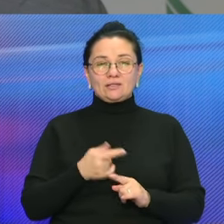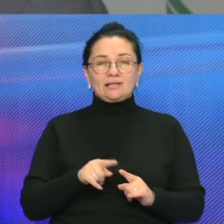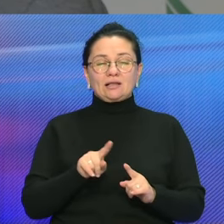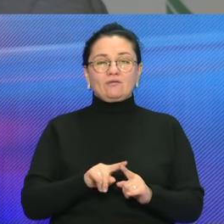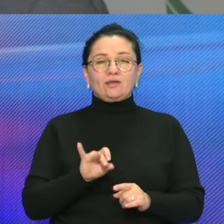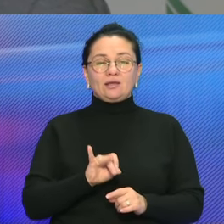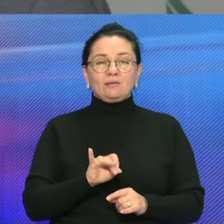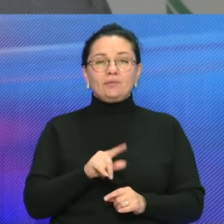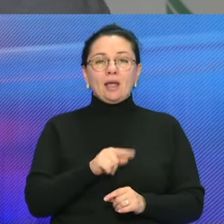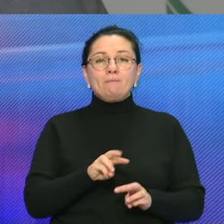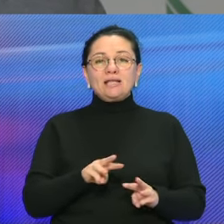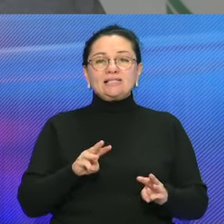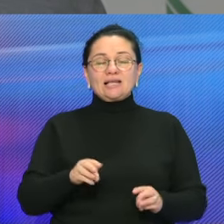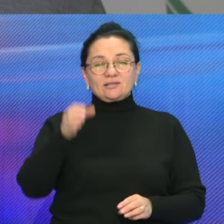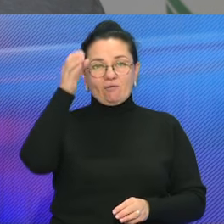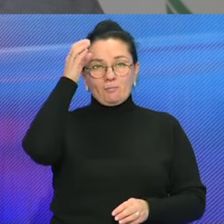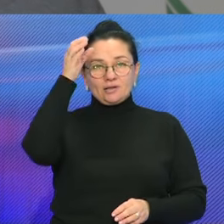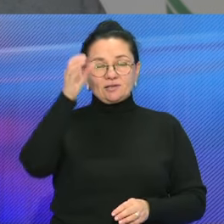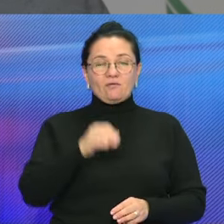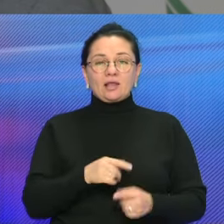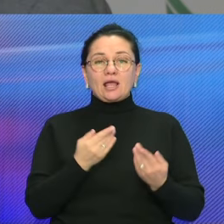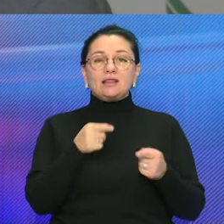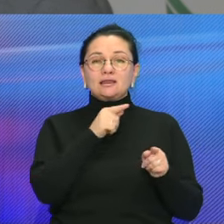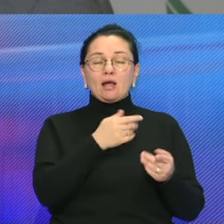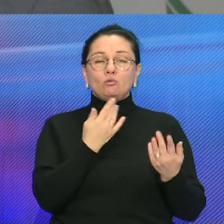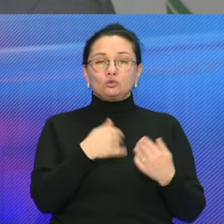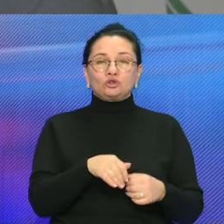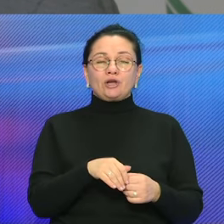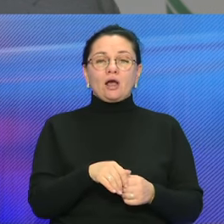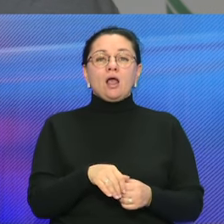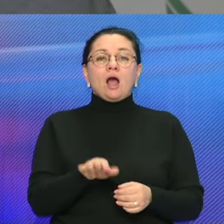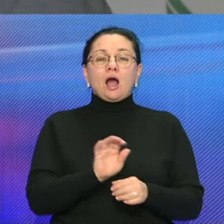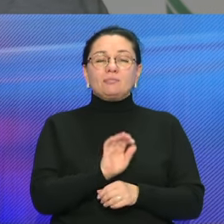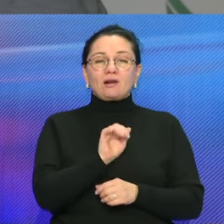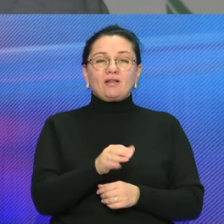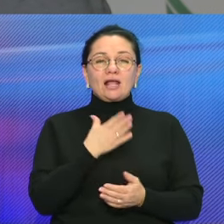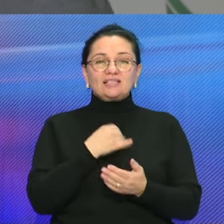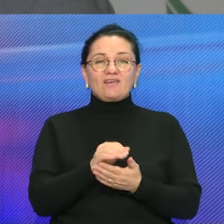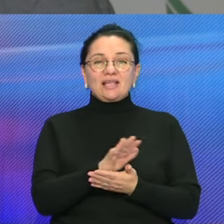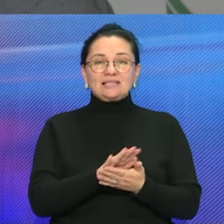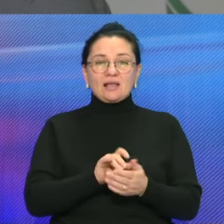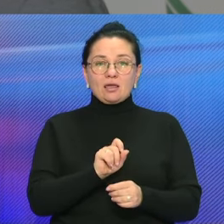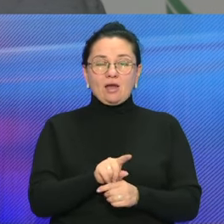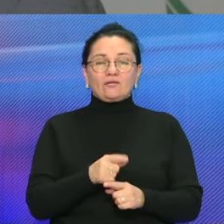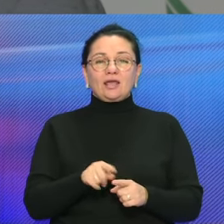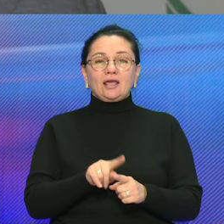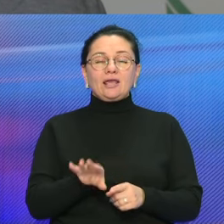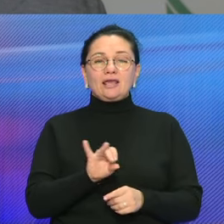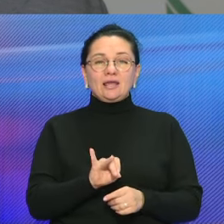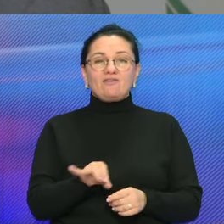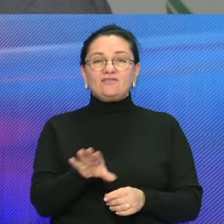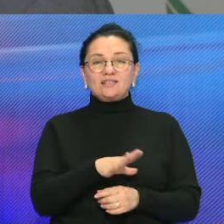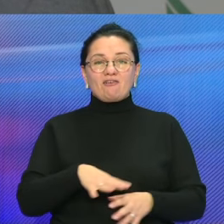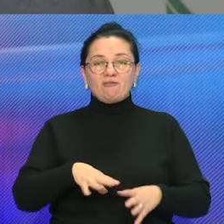образования. Там уже непосредственно ребята отправляют свои заявки, там отдельно проходит защита. Ну и уже они все вместе собираются,